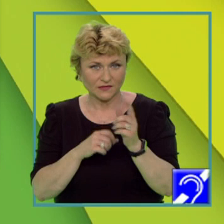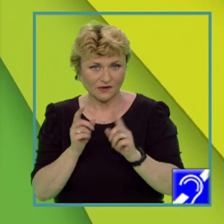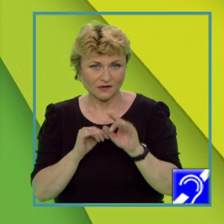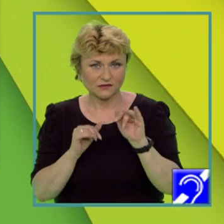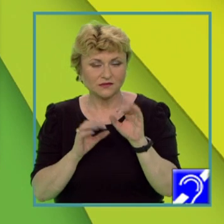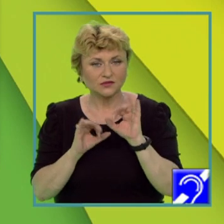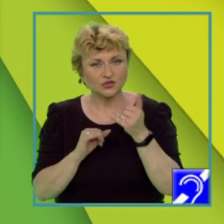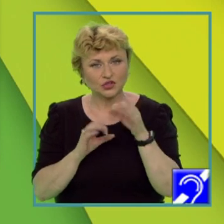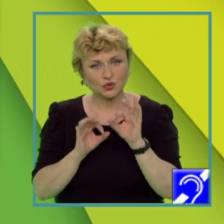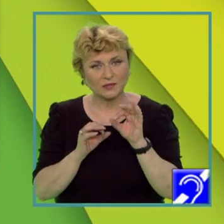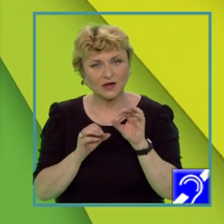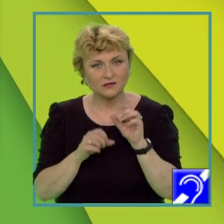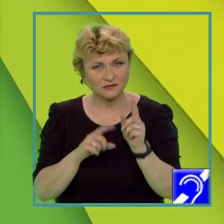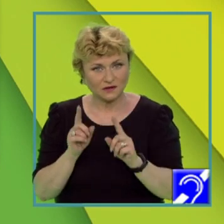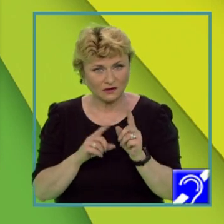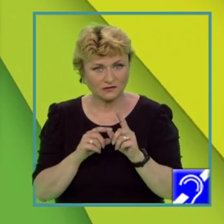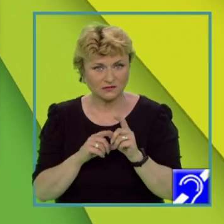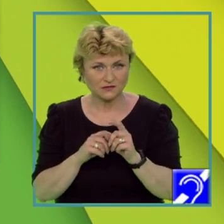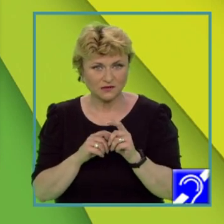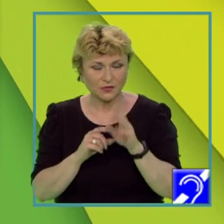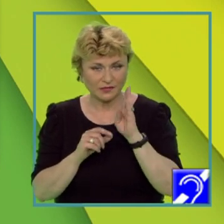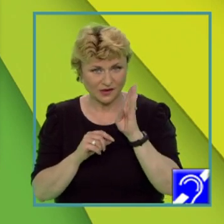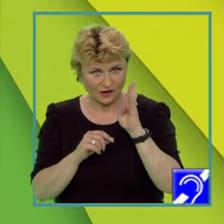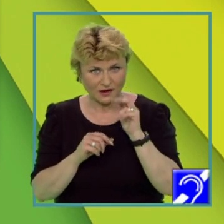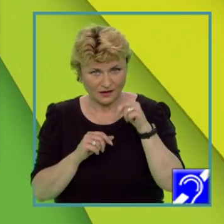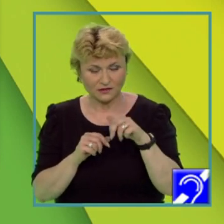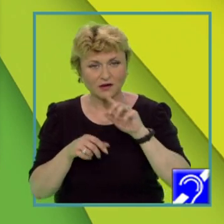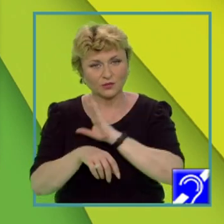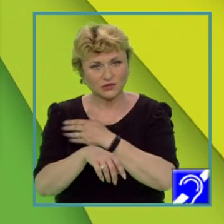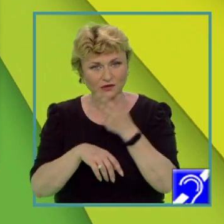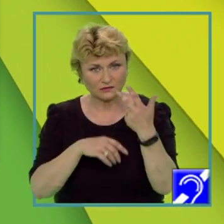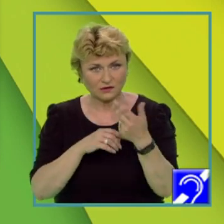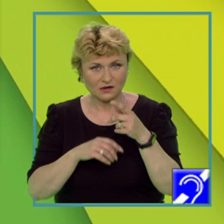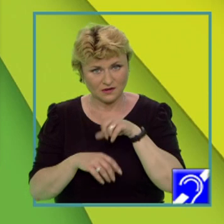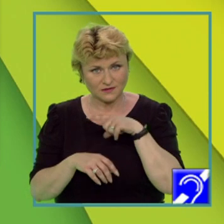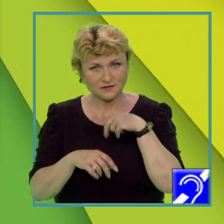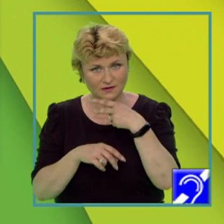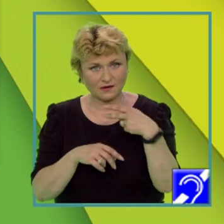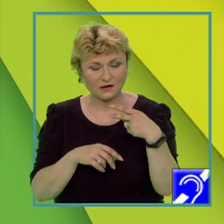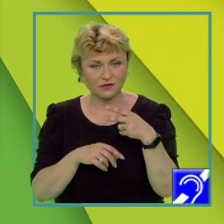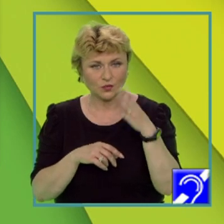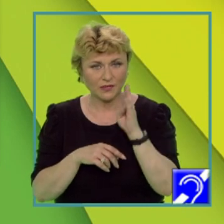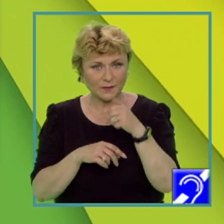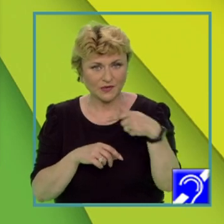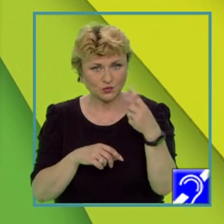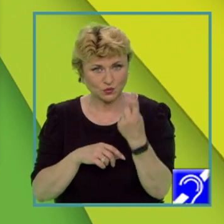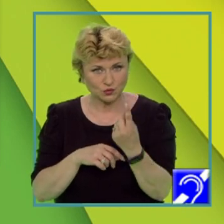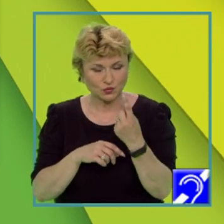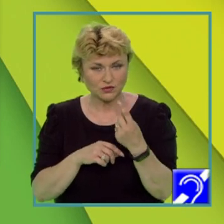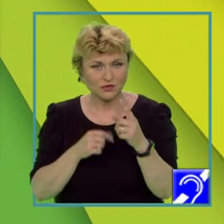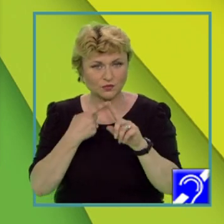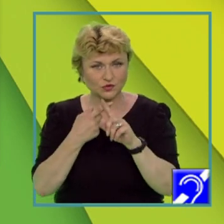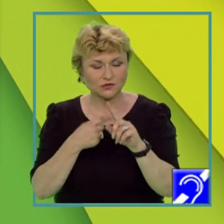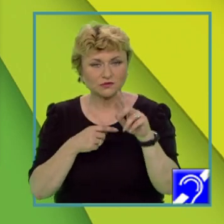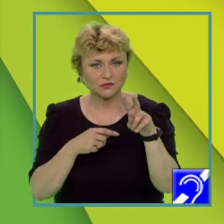numai dacă are loc relația a b n la puterea a doua este egal cu b minus 1 de înmulțit cu B n